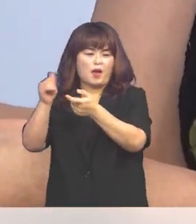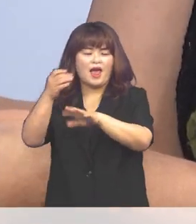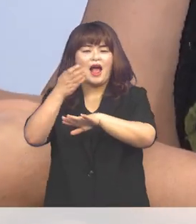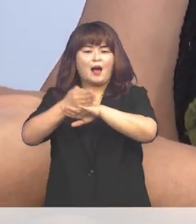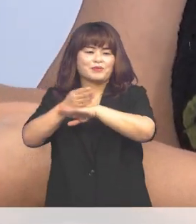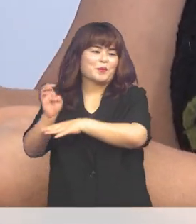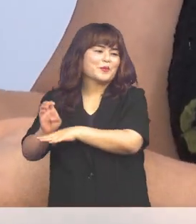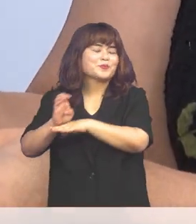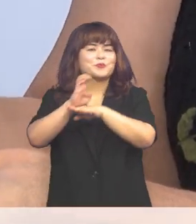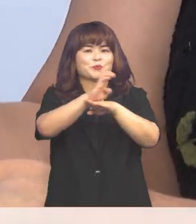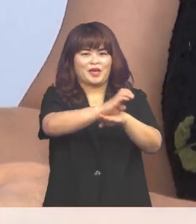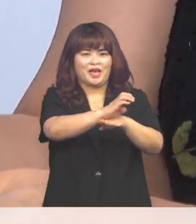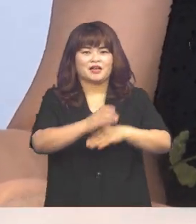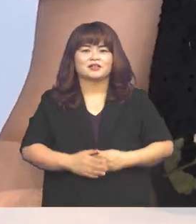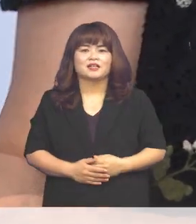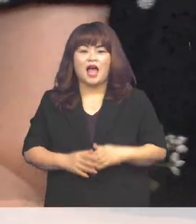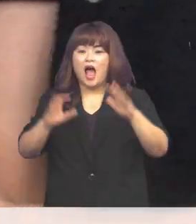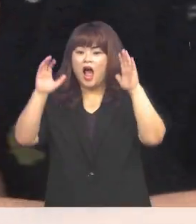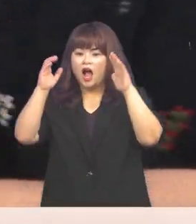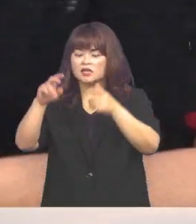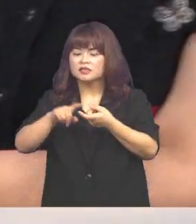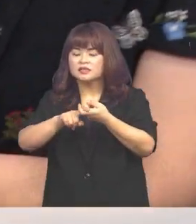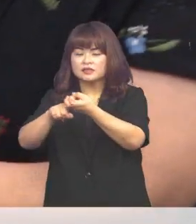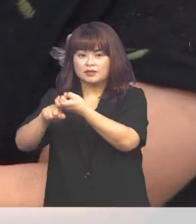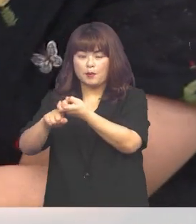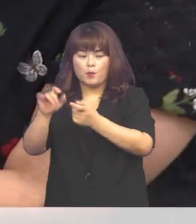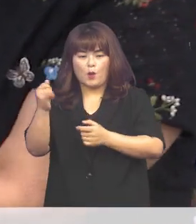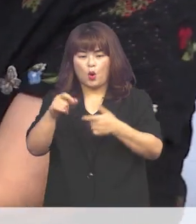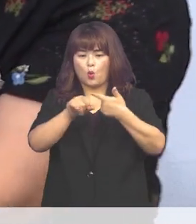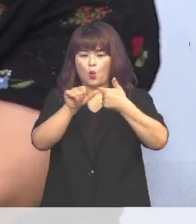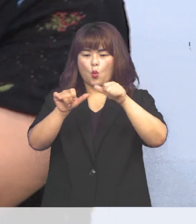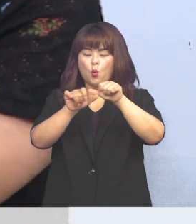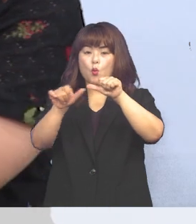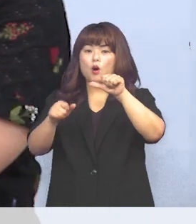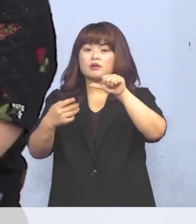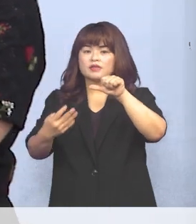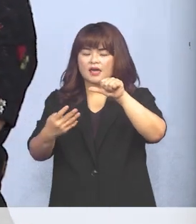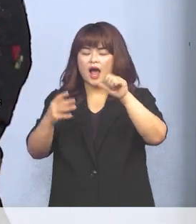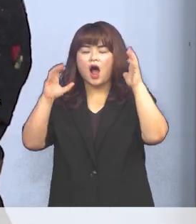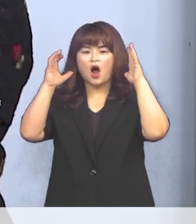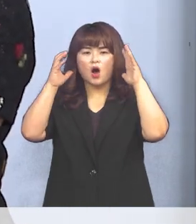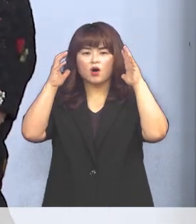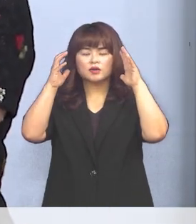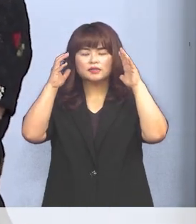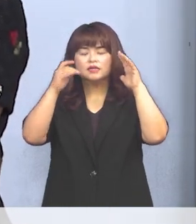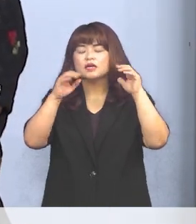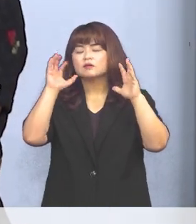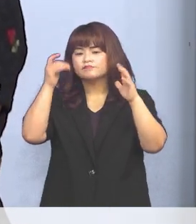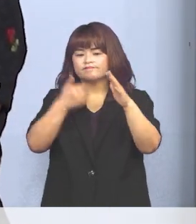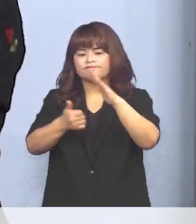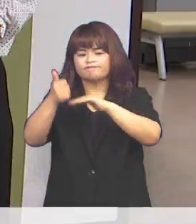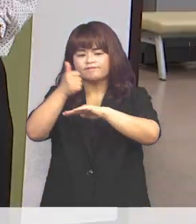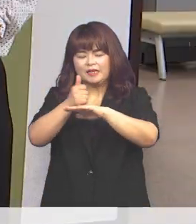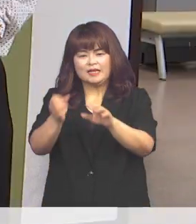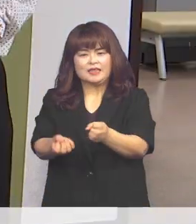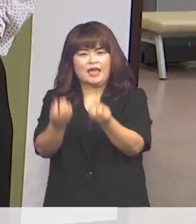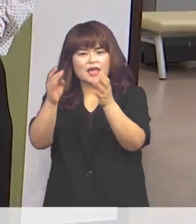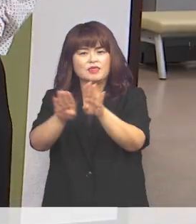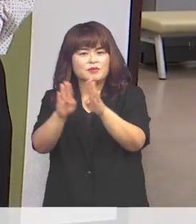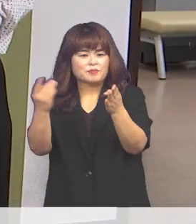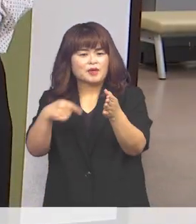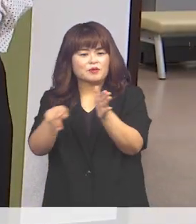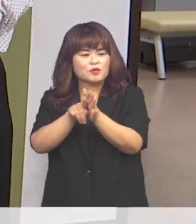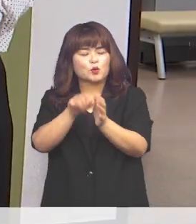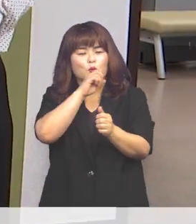받았습니다. 어린이집 연합회 관계자들은 지난 5월 4일 열린 용인특례시 어린이날 대축제의 성공적